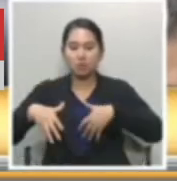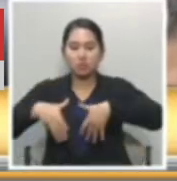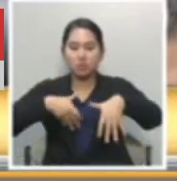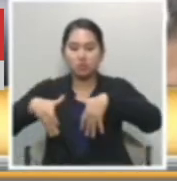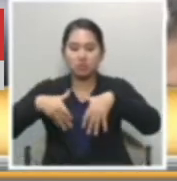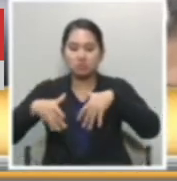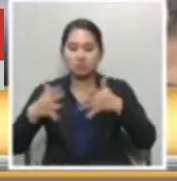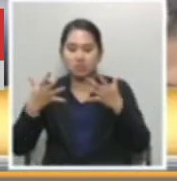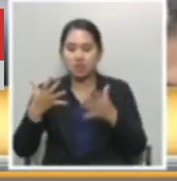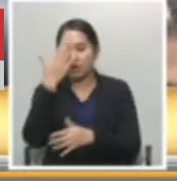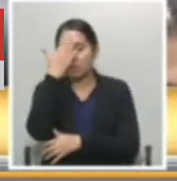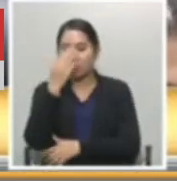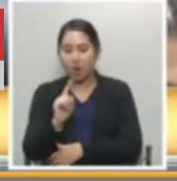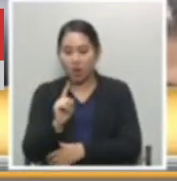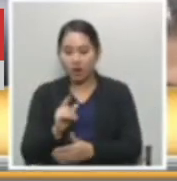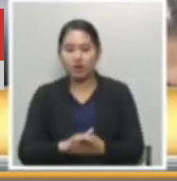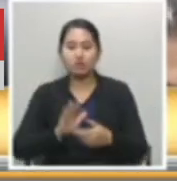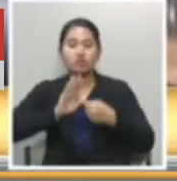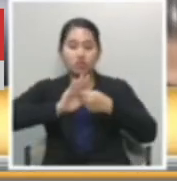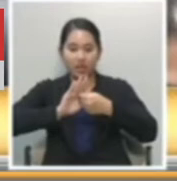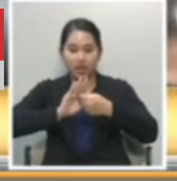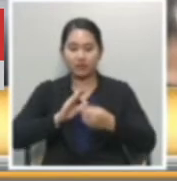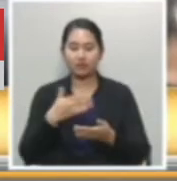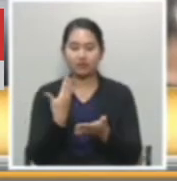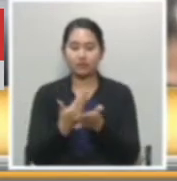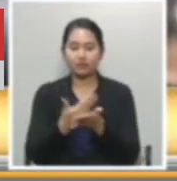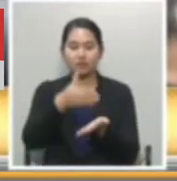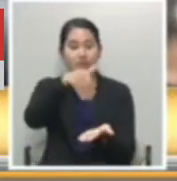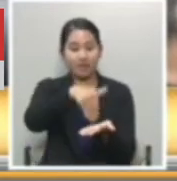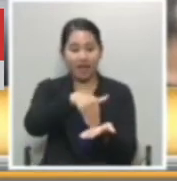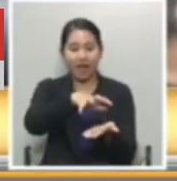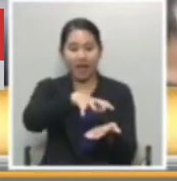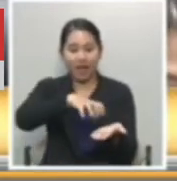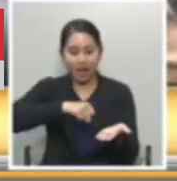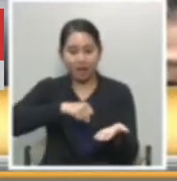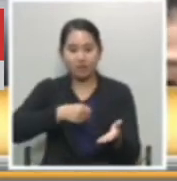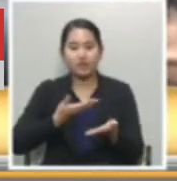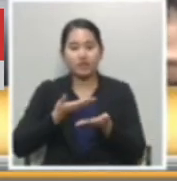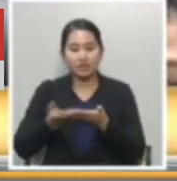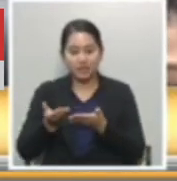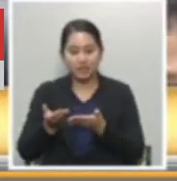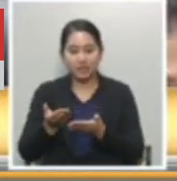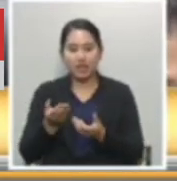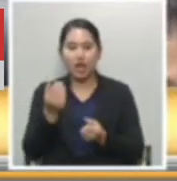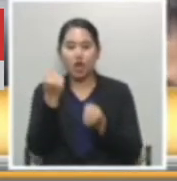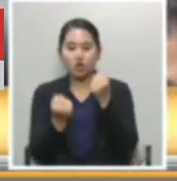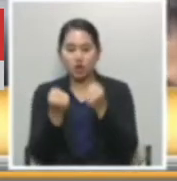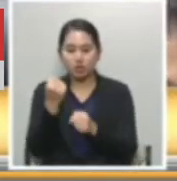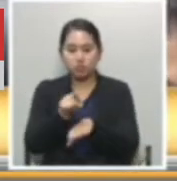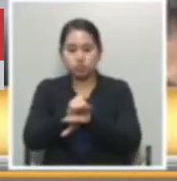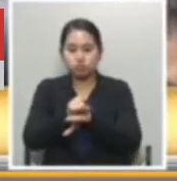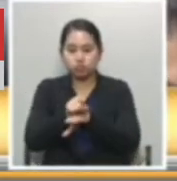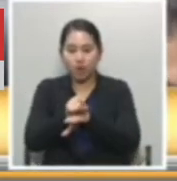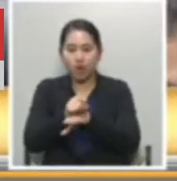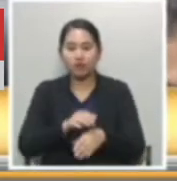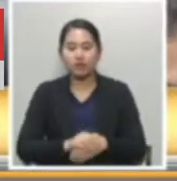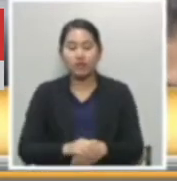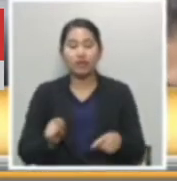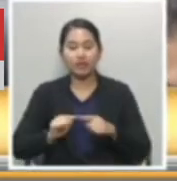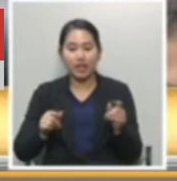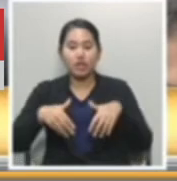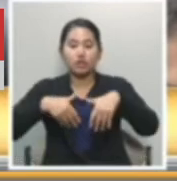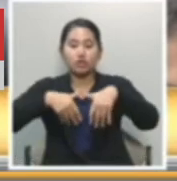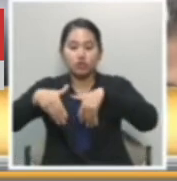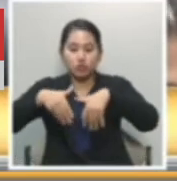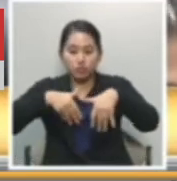ำไมต้องพูดแบบนั้นเช่นการใช้งบกลางนะครับไปจัดซื้อรถคุ้มกรอบแบบนี้ในขณะที่พี่น้องประชา